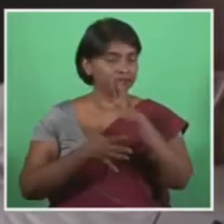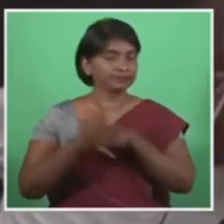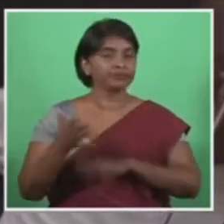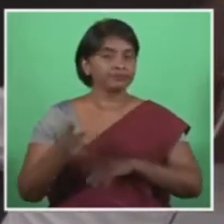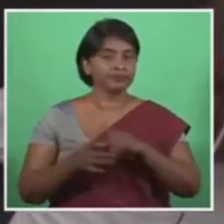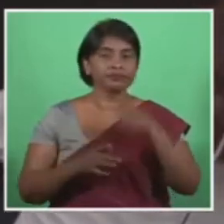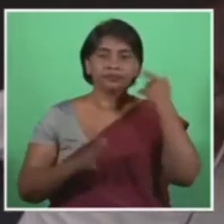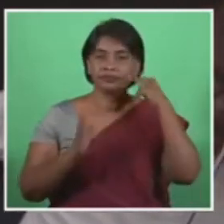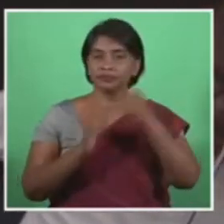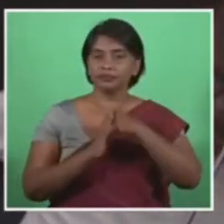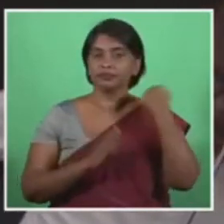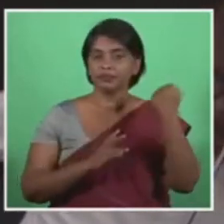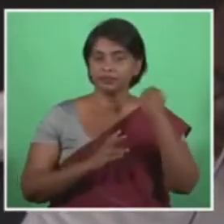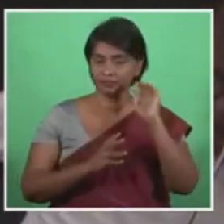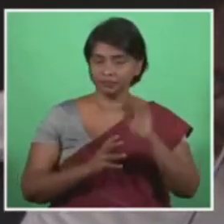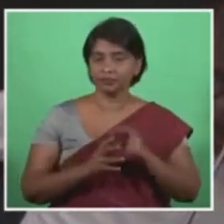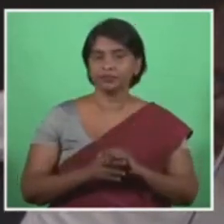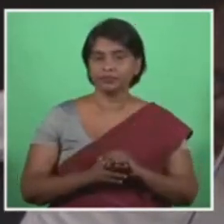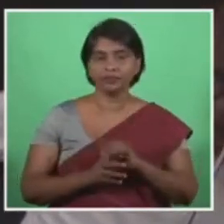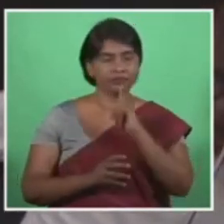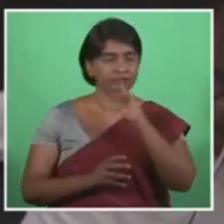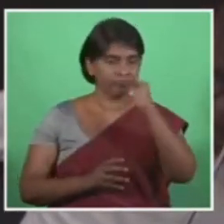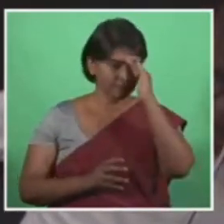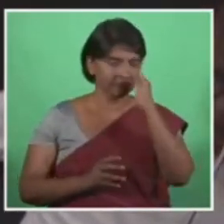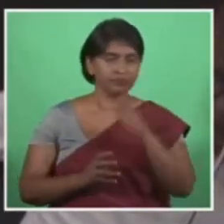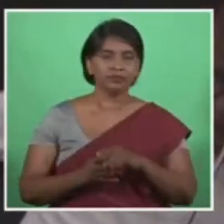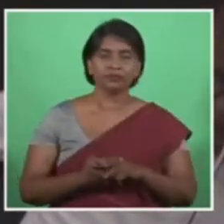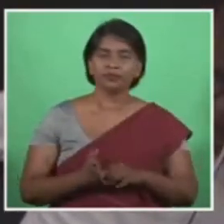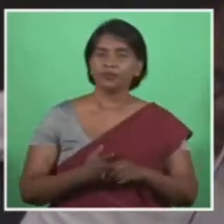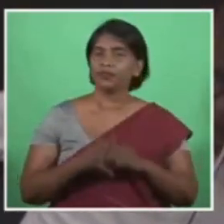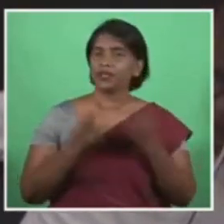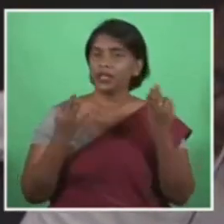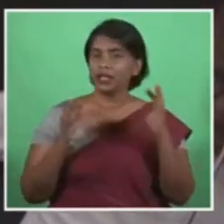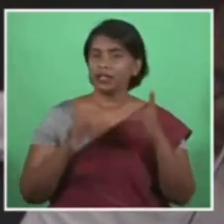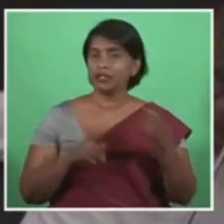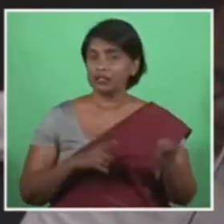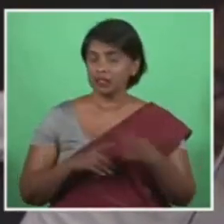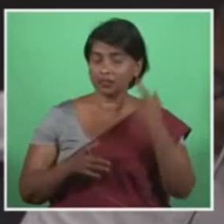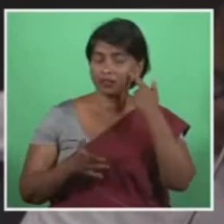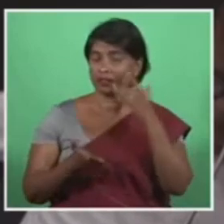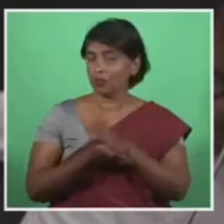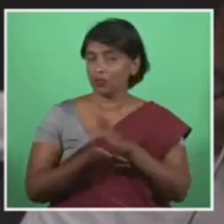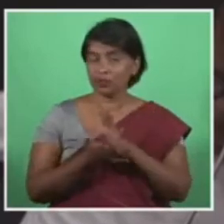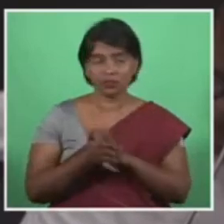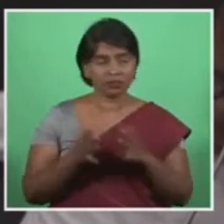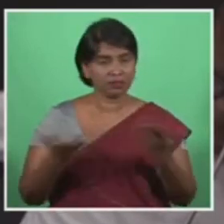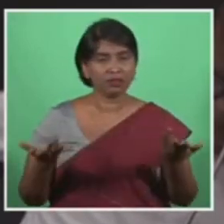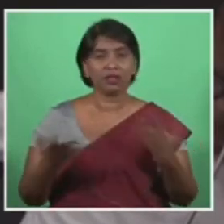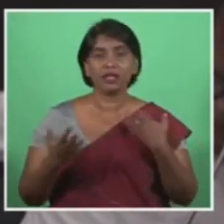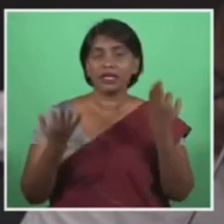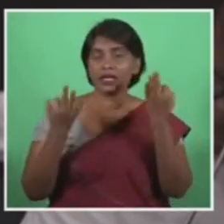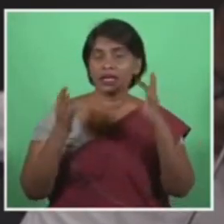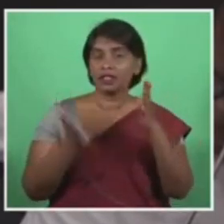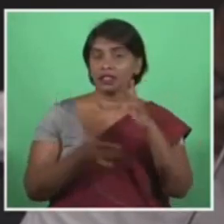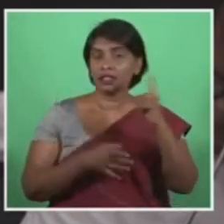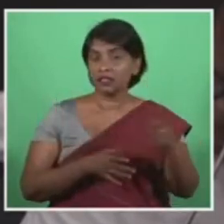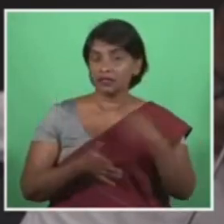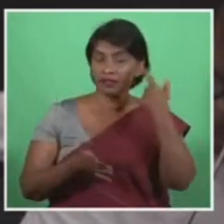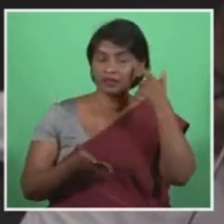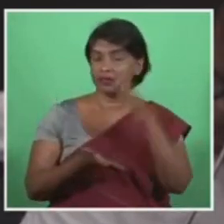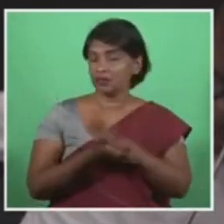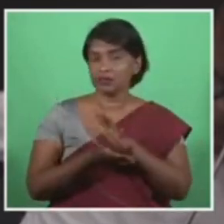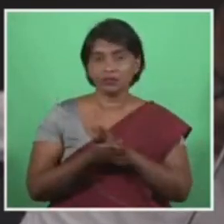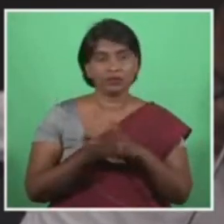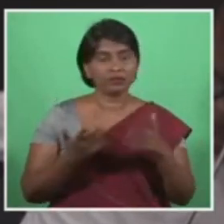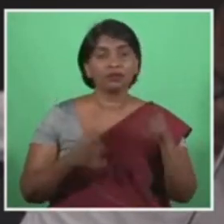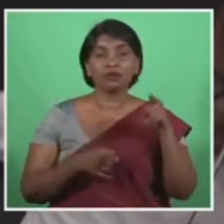मे कारण विस्तर करण अति कथा नायक तुम ने मुकद निदहस दिने समरा नैतुव निदहस दिने समरा नैतुव